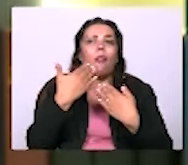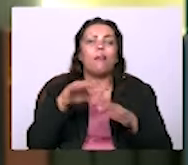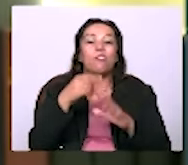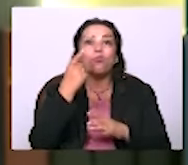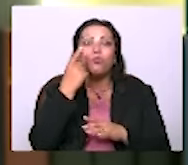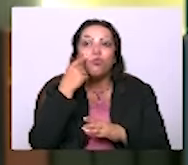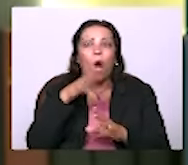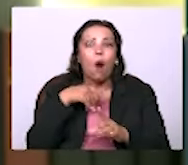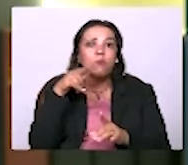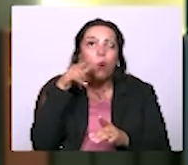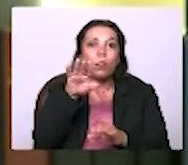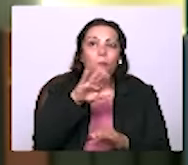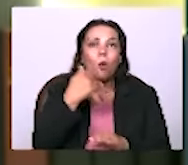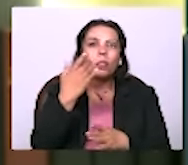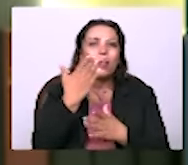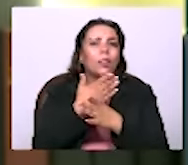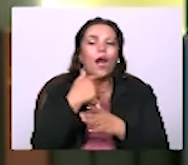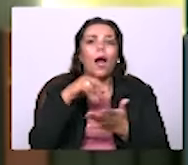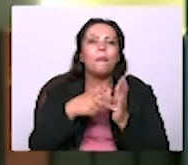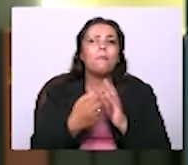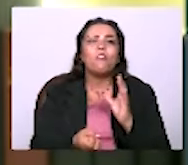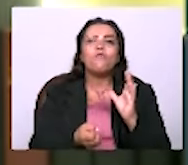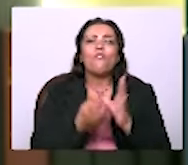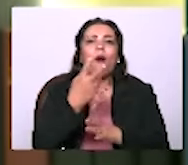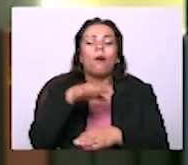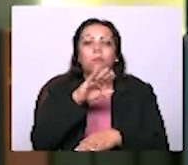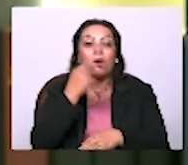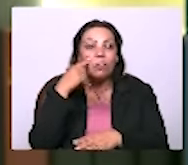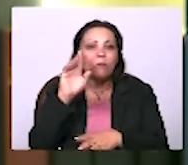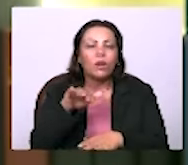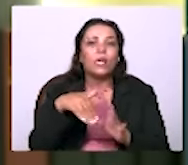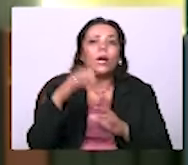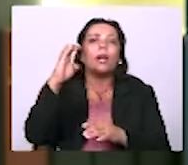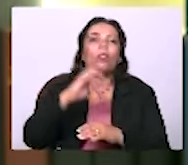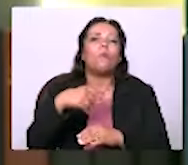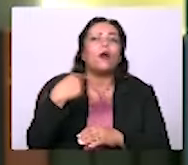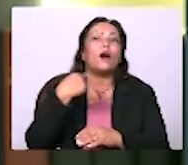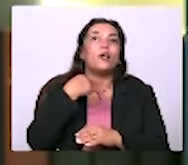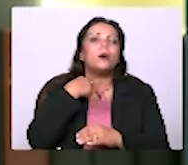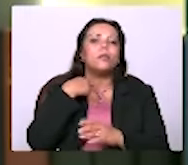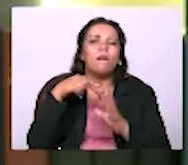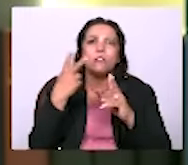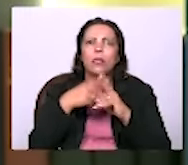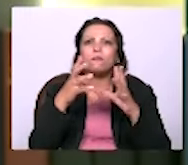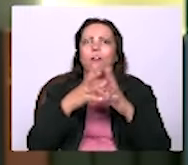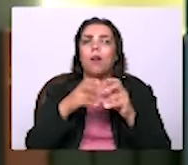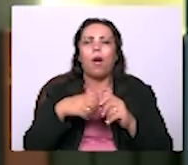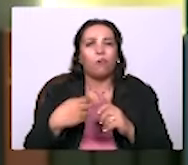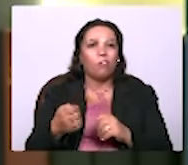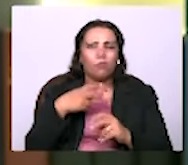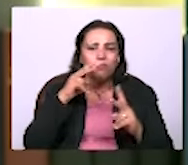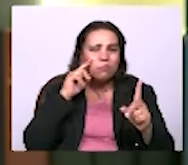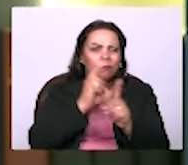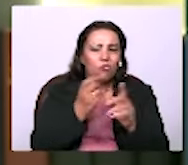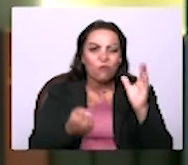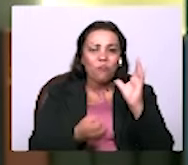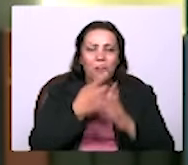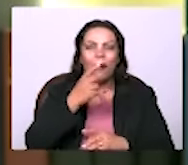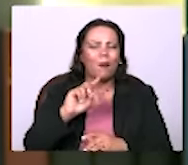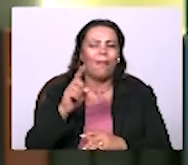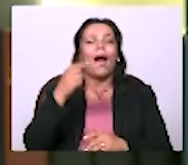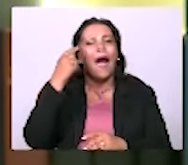بالصدفه في جنوب قطاع غزه طبعا بعض المحللين بيقول لك مش صدفه ولا حاجه